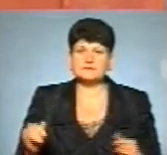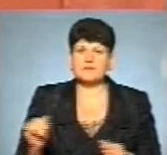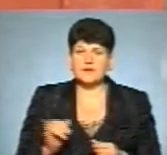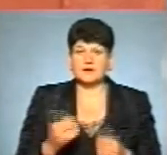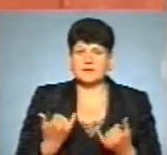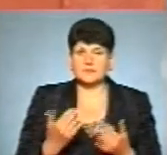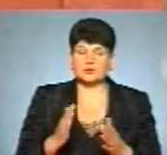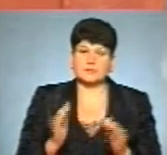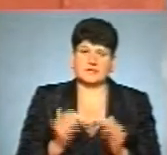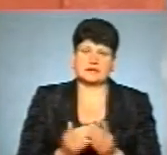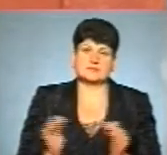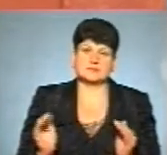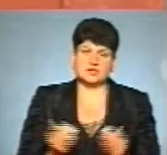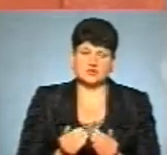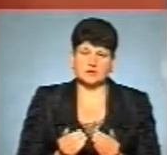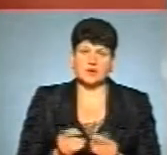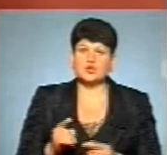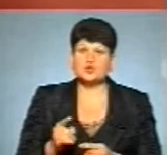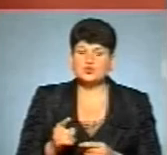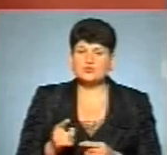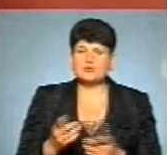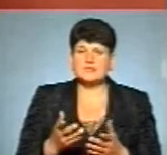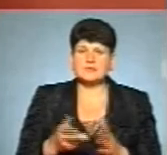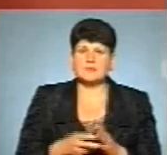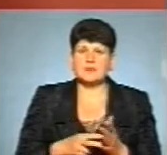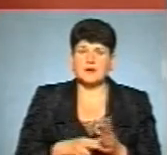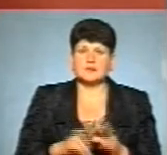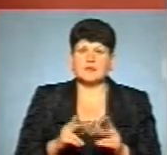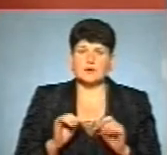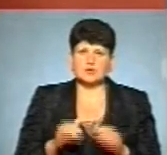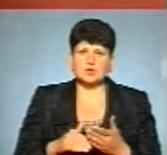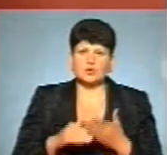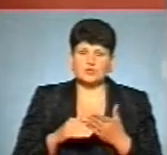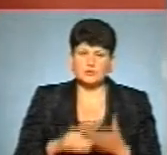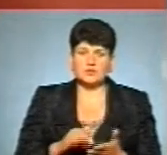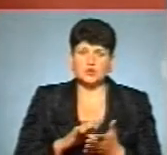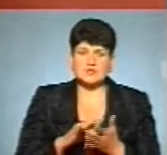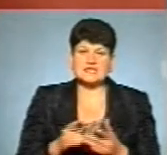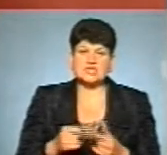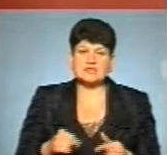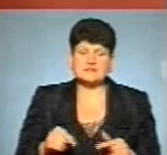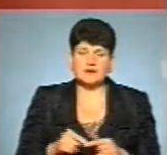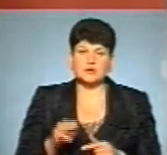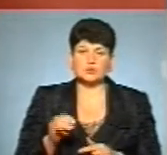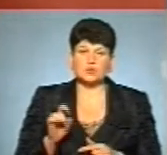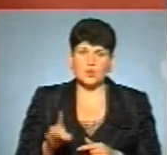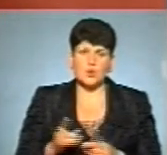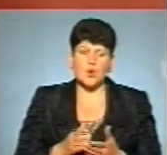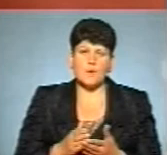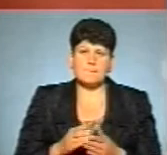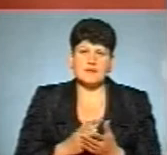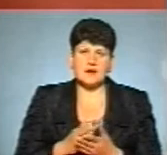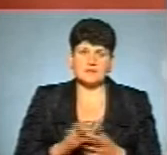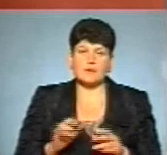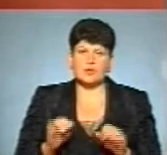тепер будемо мати зменшення. А чи є якийсь план, яким чином можна допомогти туристичній сфері, туроператорам, як можна